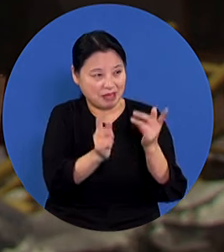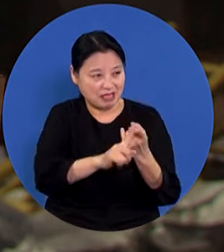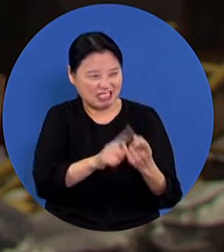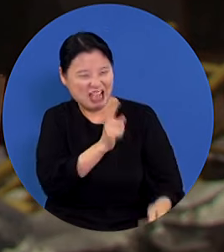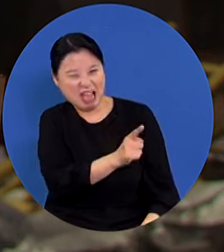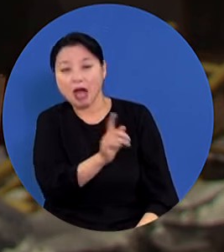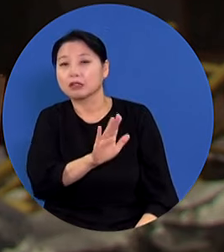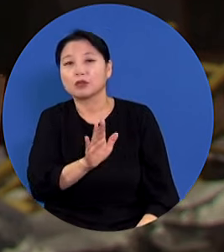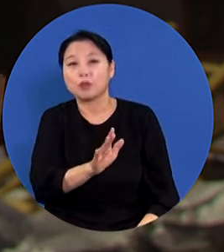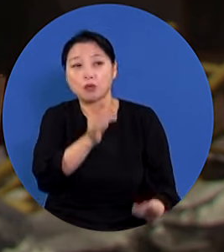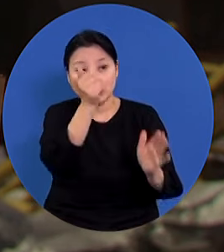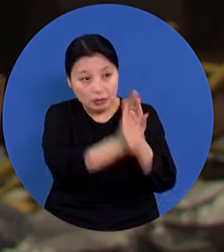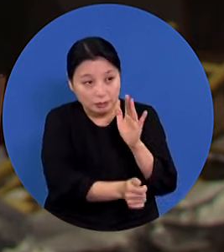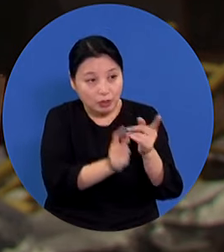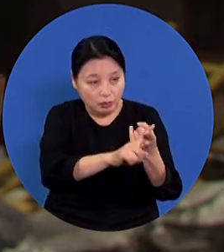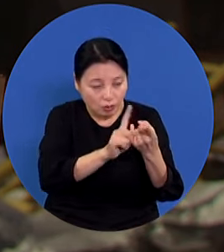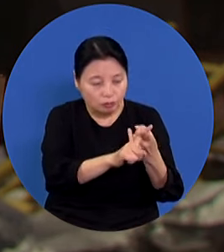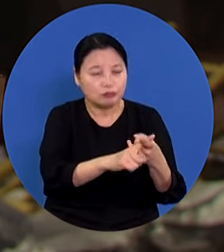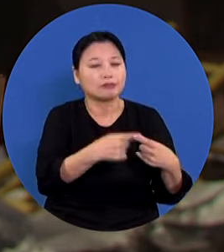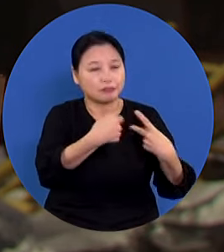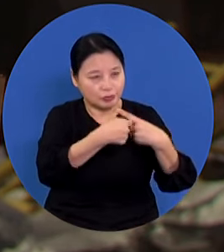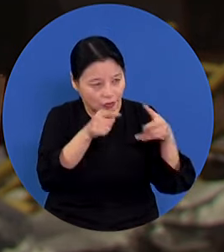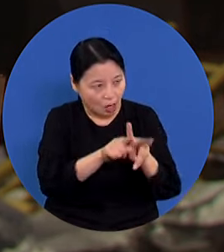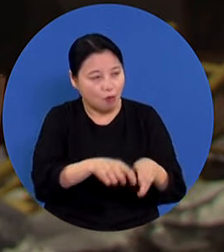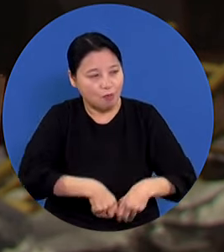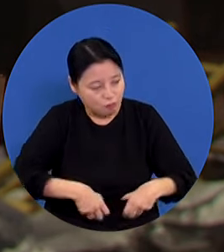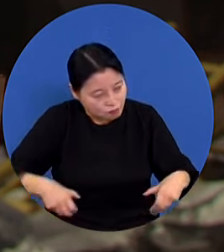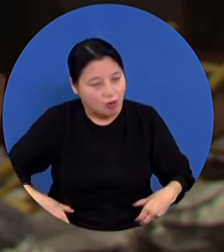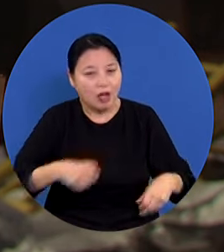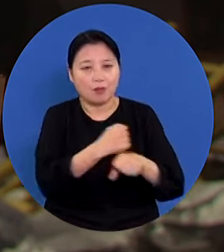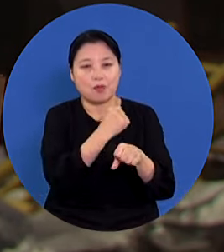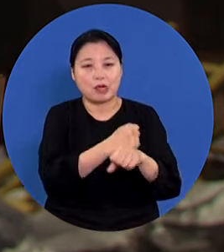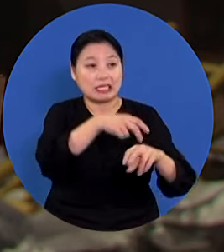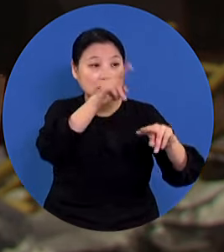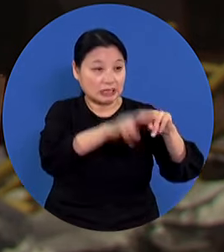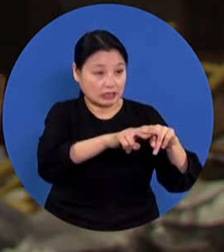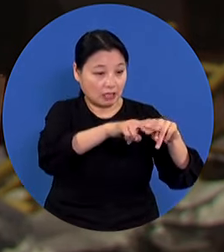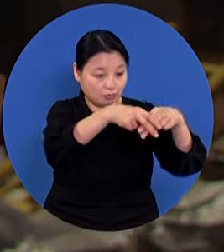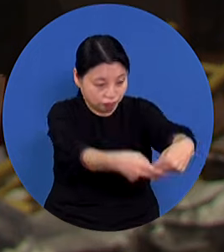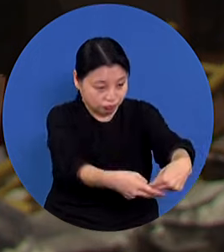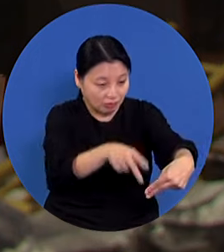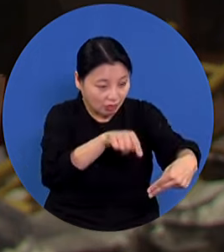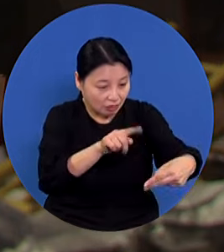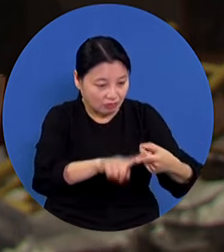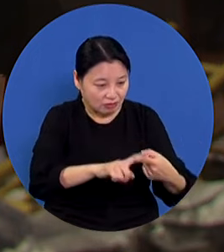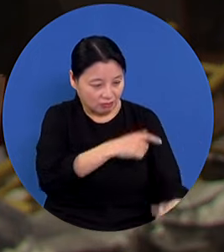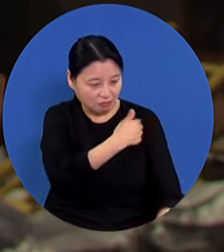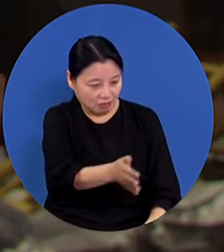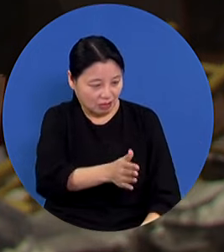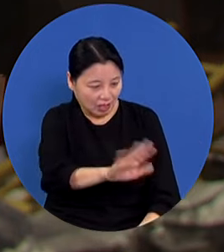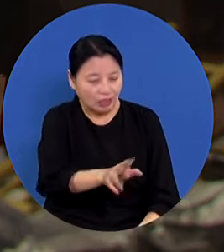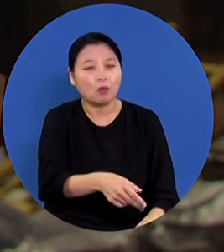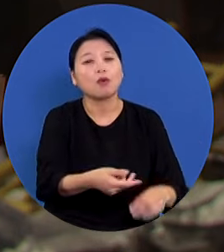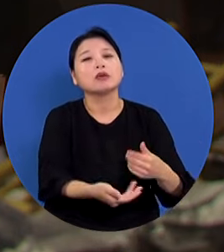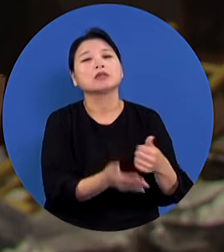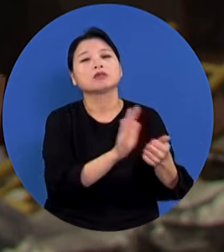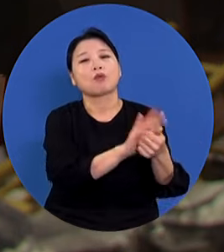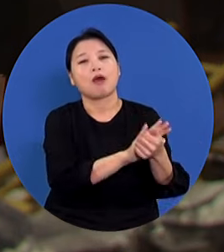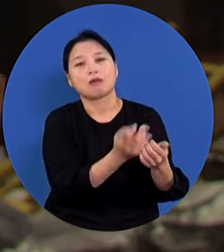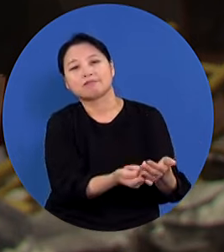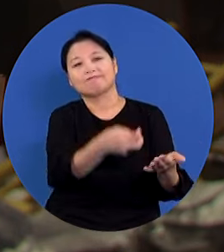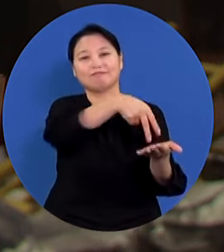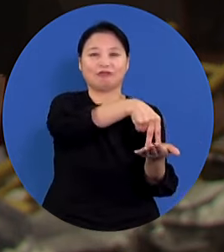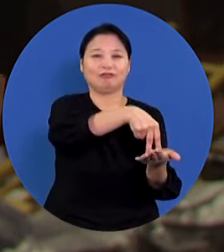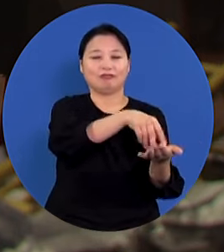우리 이 쓰러져 있는 의자를 보듯이 사진에서 보듯이 예. 실패한 사람을 이렇게 북돋아서 다시 일으켜 세워주는.